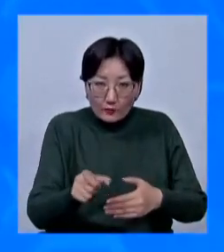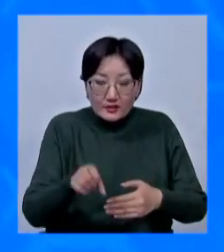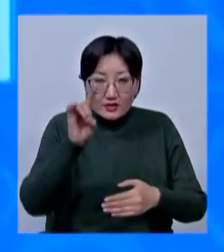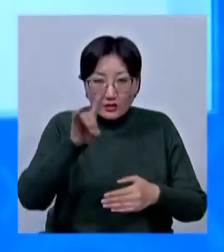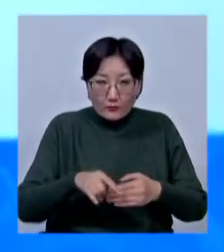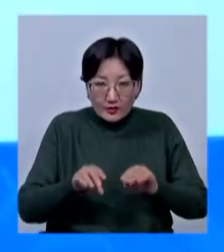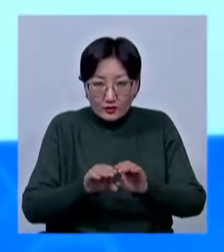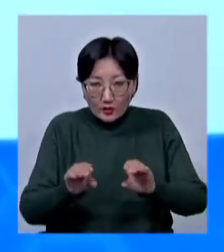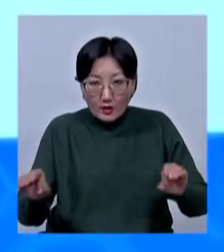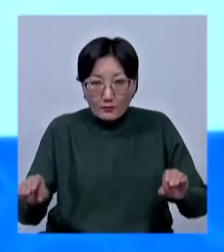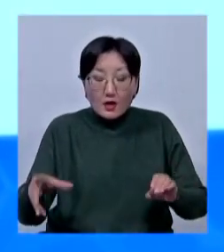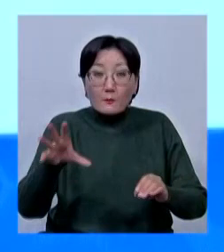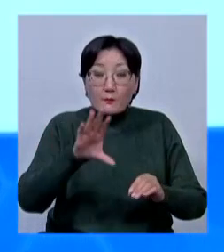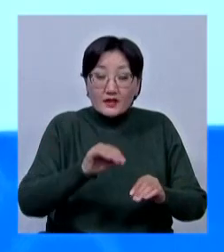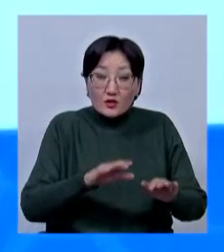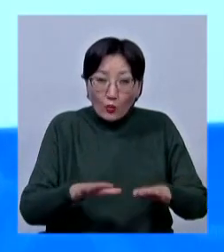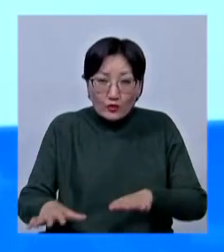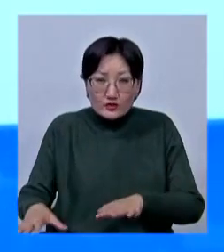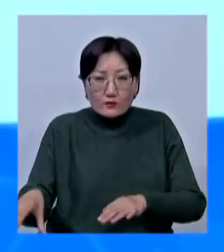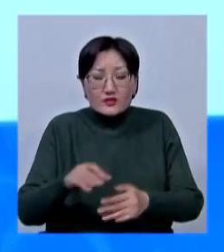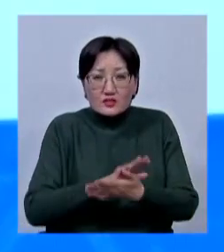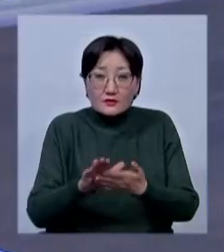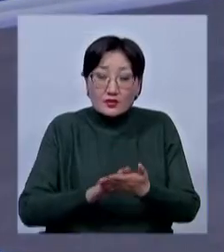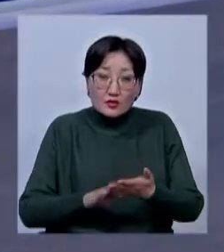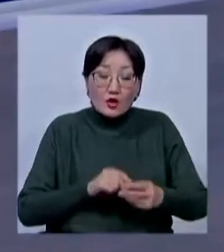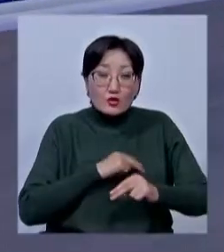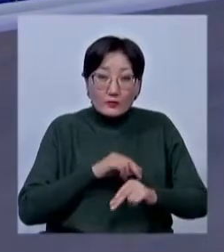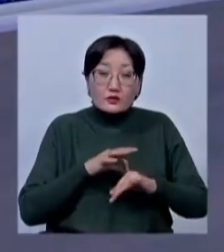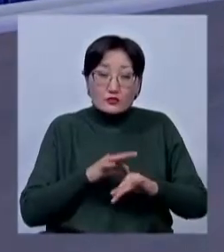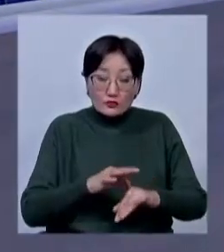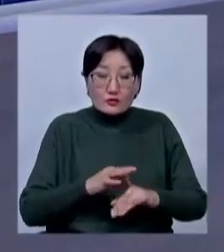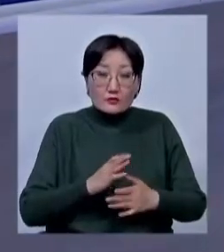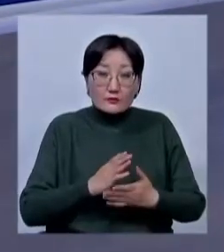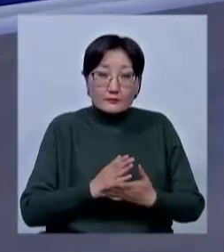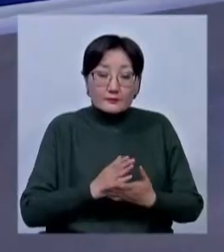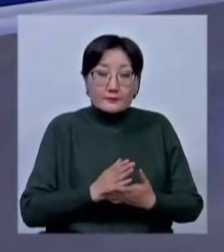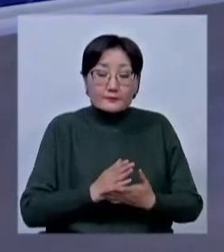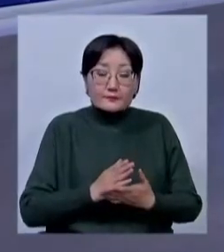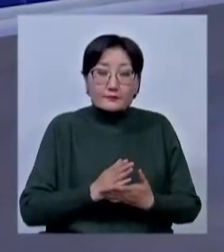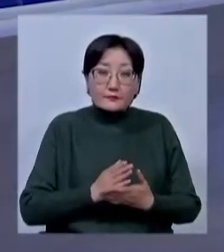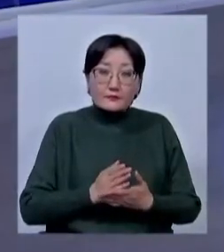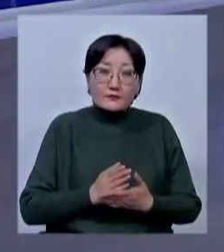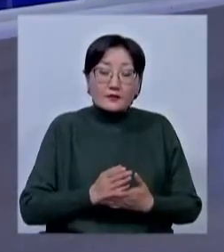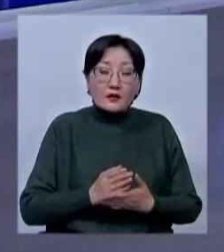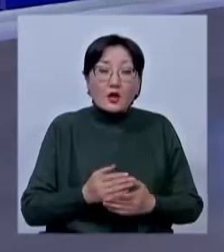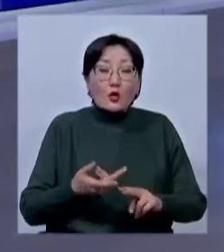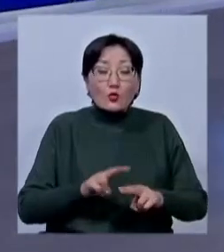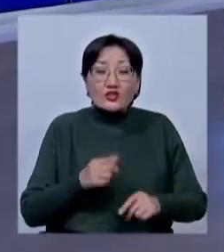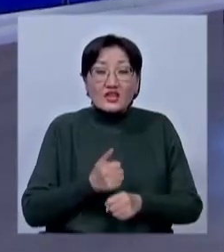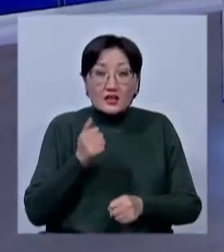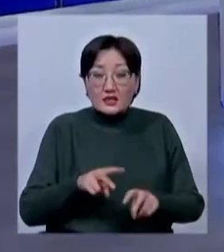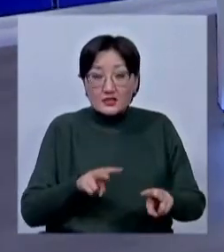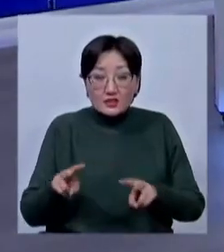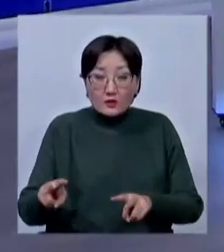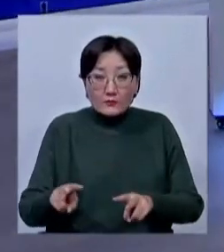терезенің алдындағы барлық жерлер дезинфекциялық неде өндеуден өтеді. Өте қатан